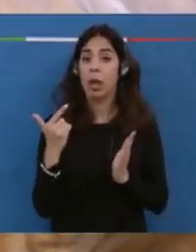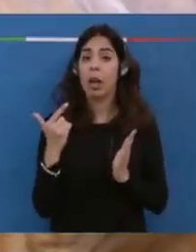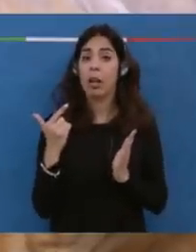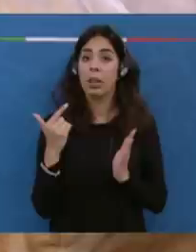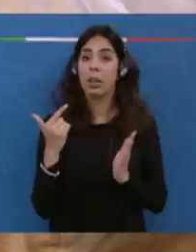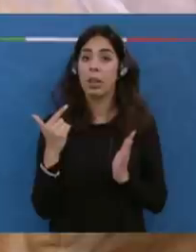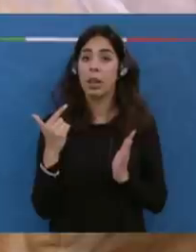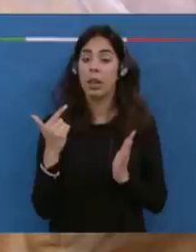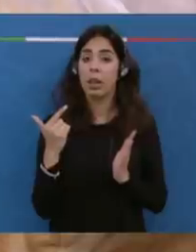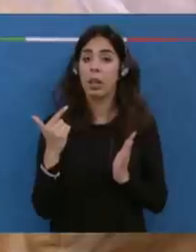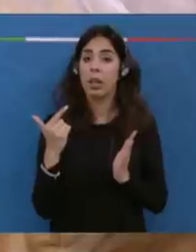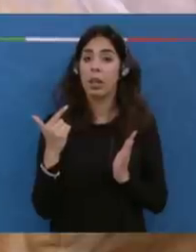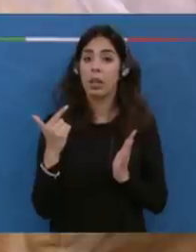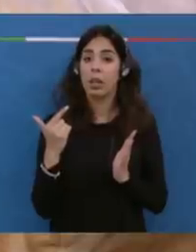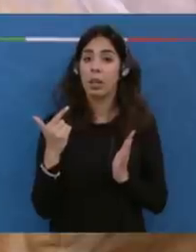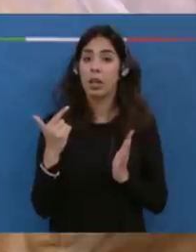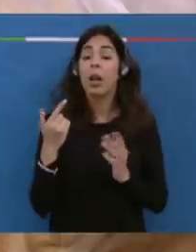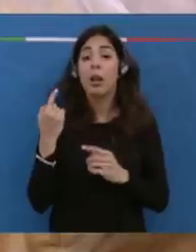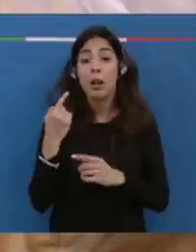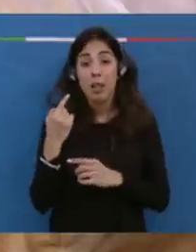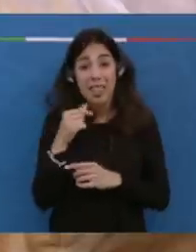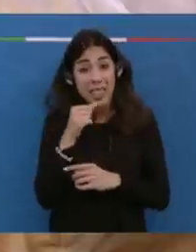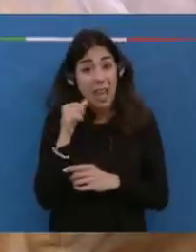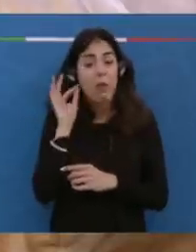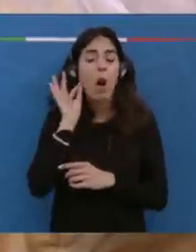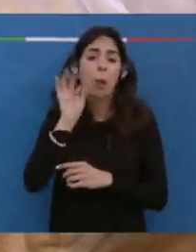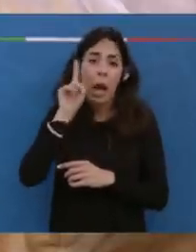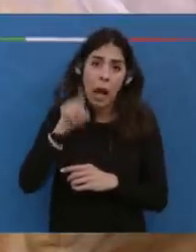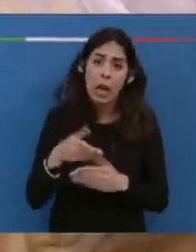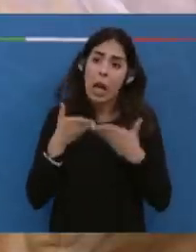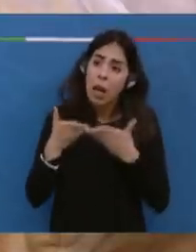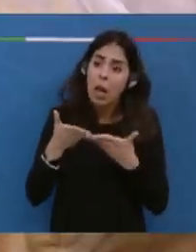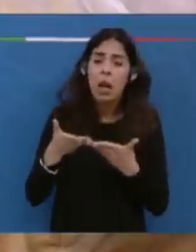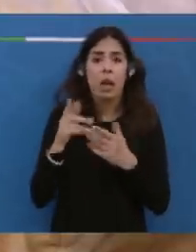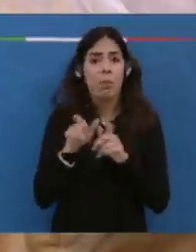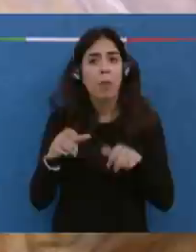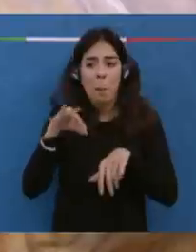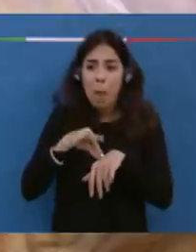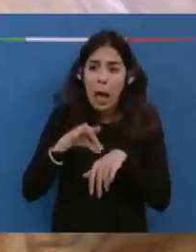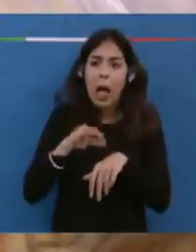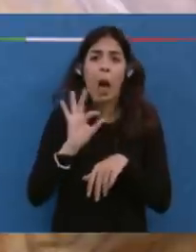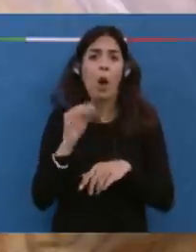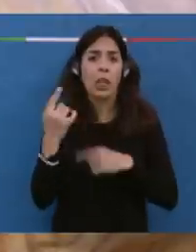anche dare soccorso ai malati alle ai casi di emergenza